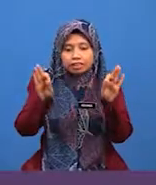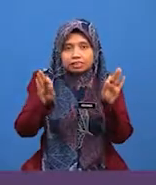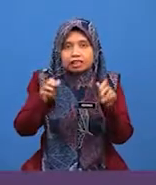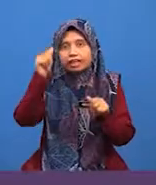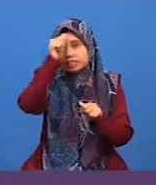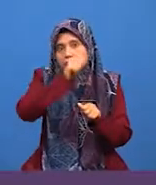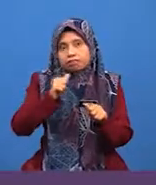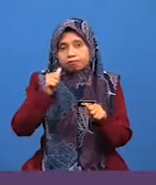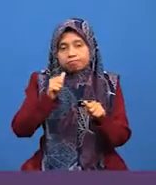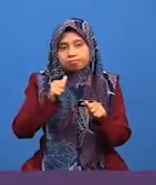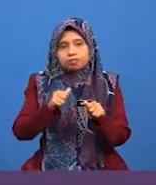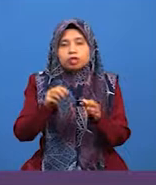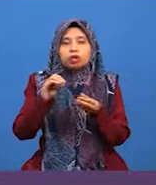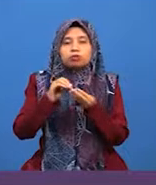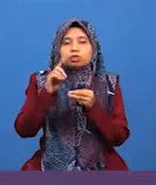Dalam ayat pertama,